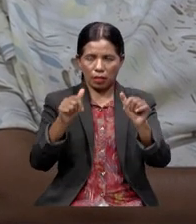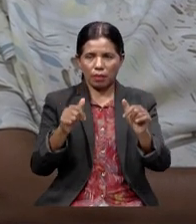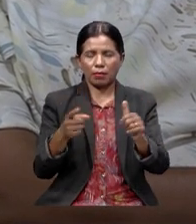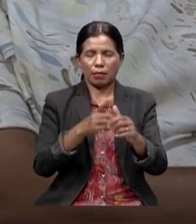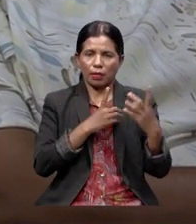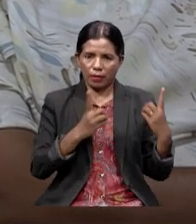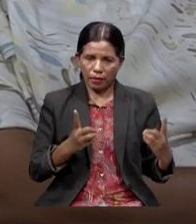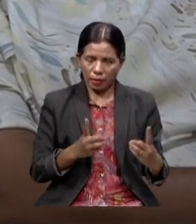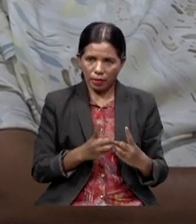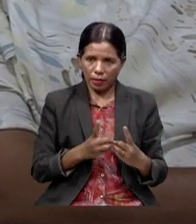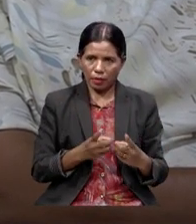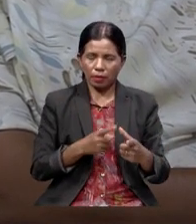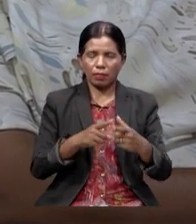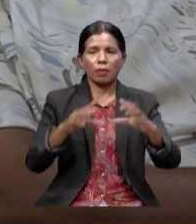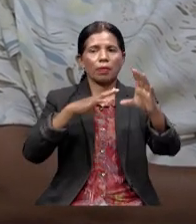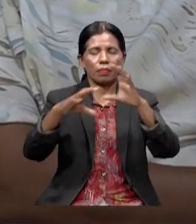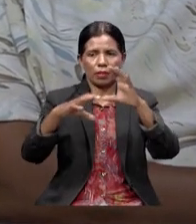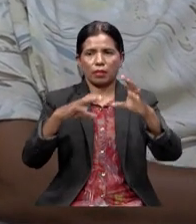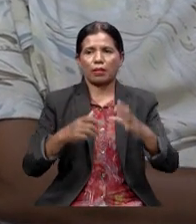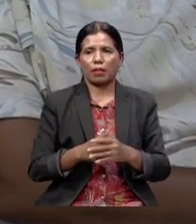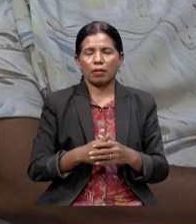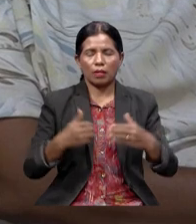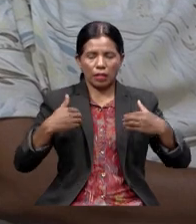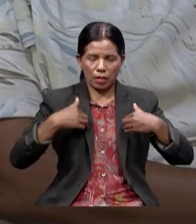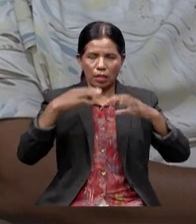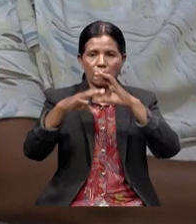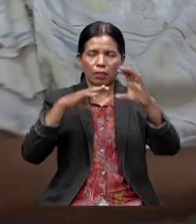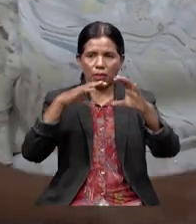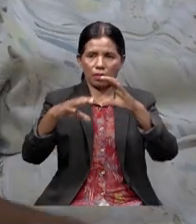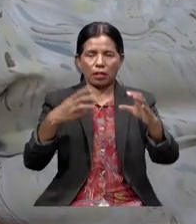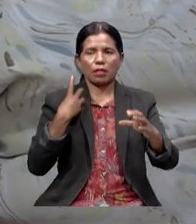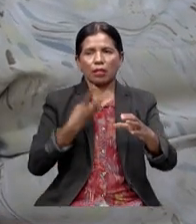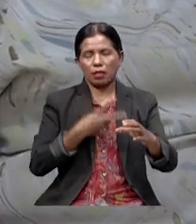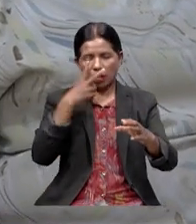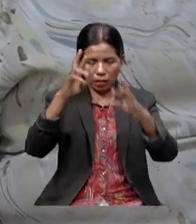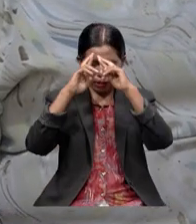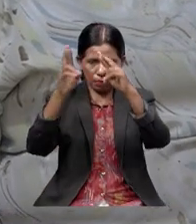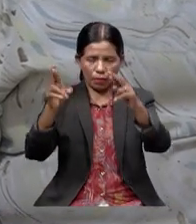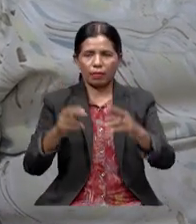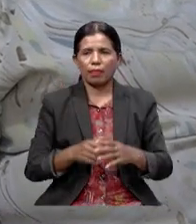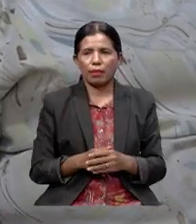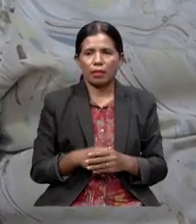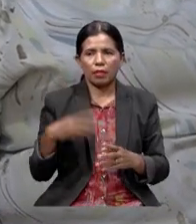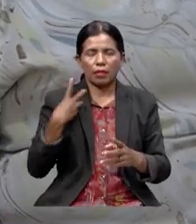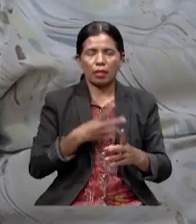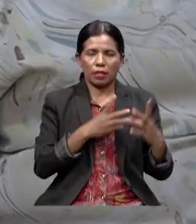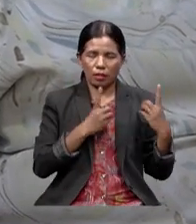domi, segundo ni komunikasi. Ia komunikasi awalnya, boleh cari respect amal. Hari itu